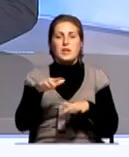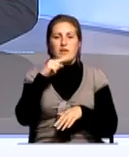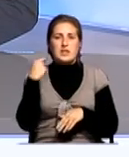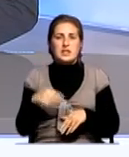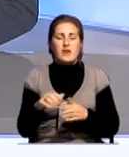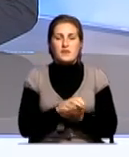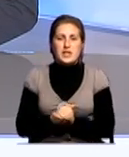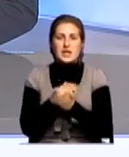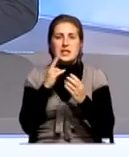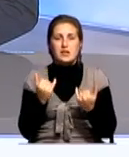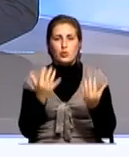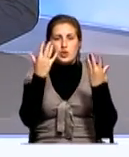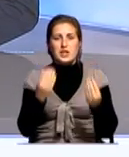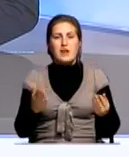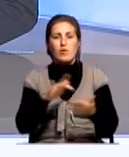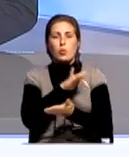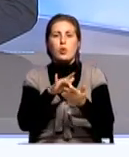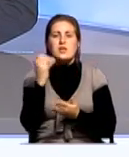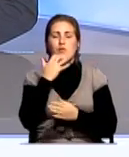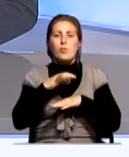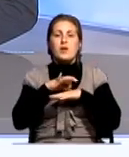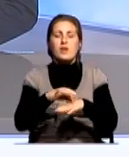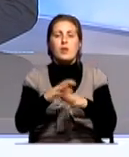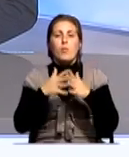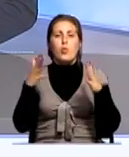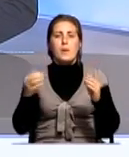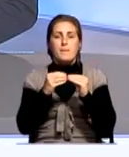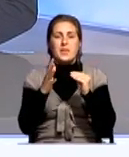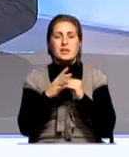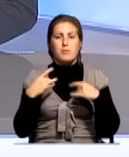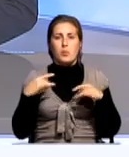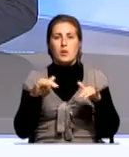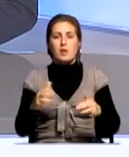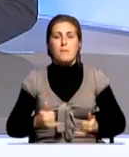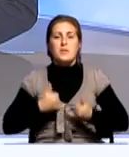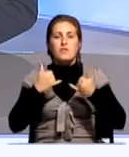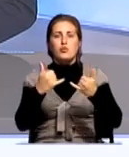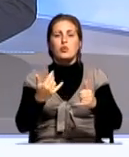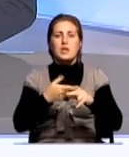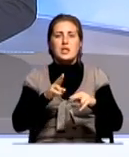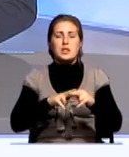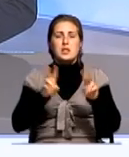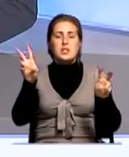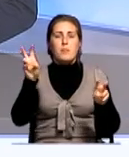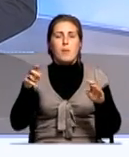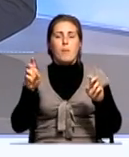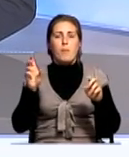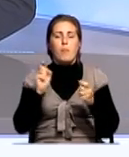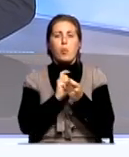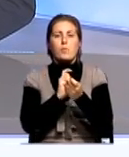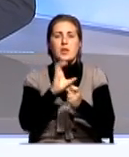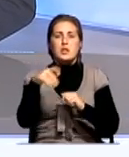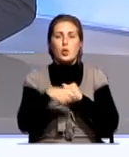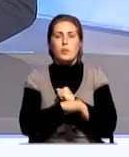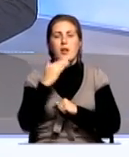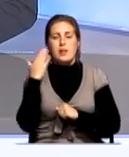Федерации на сегодняшний день мы в в городе Симферополе провели более 15 мероприятий посвященных тематике борьбы с коррупцией это и